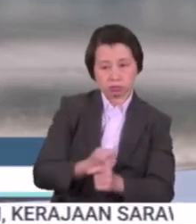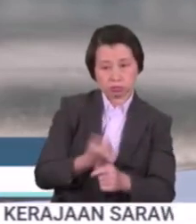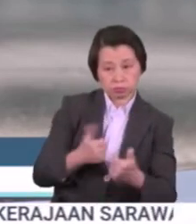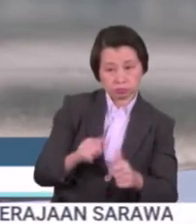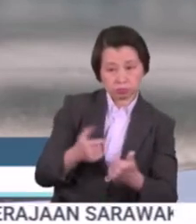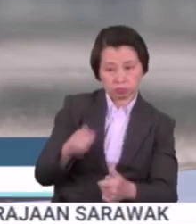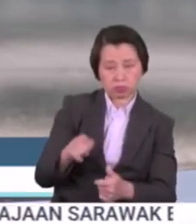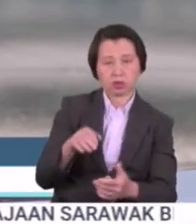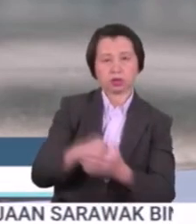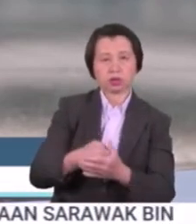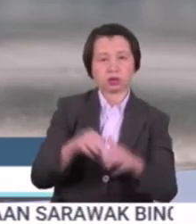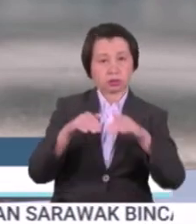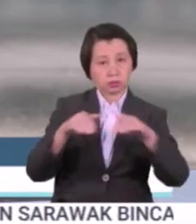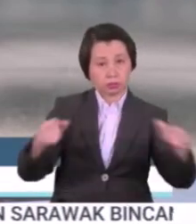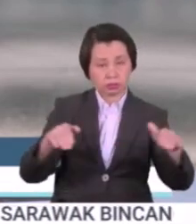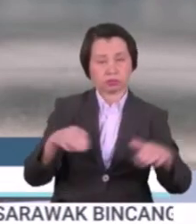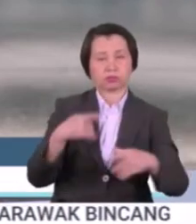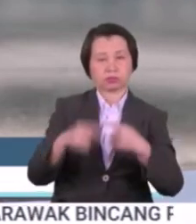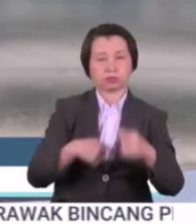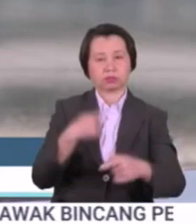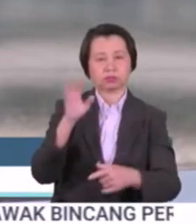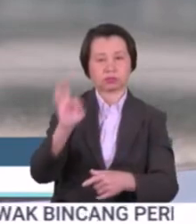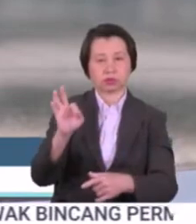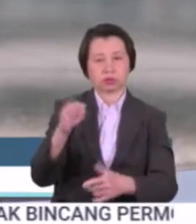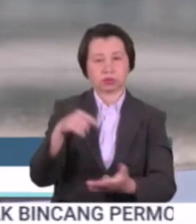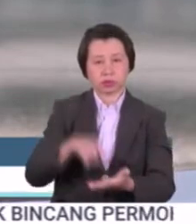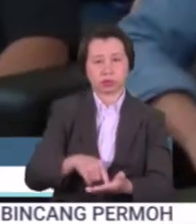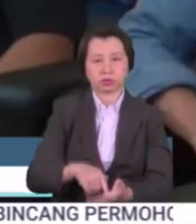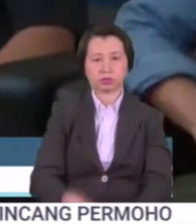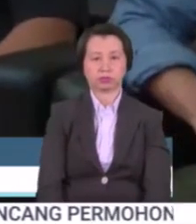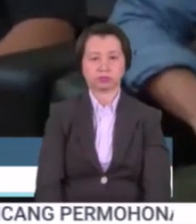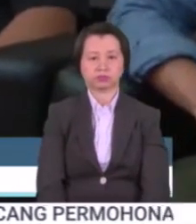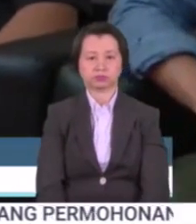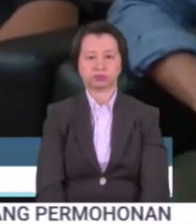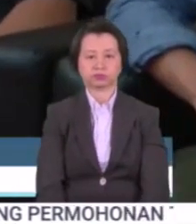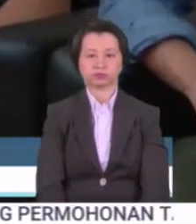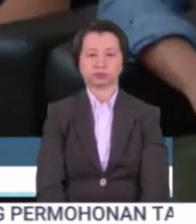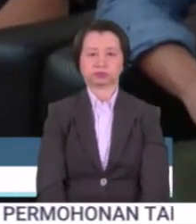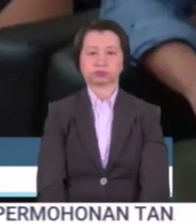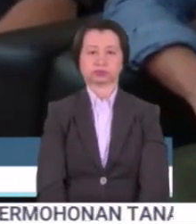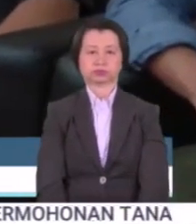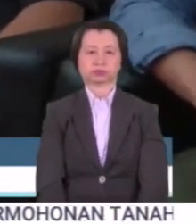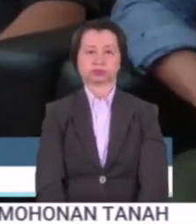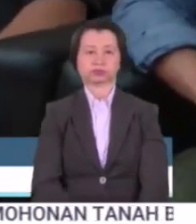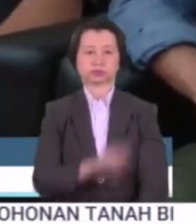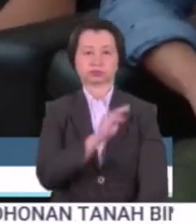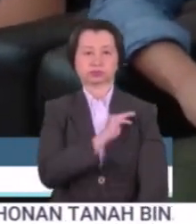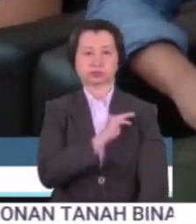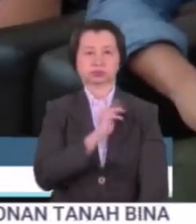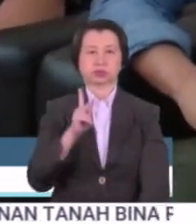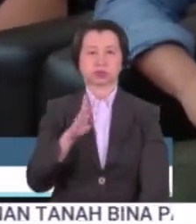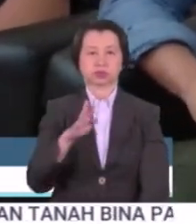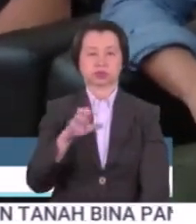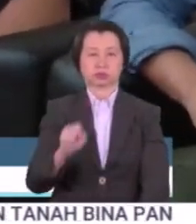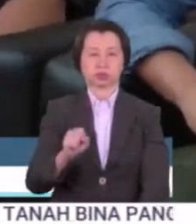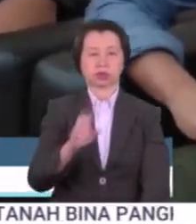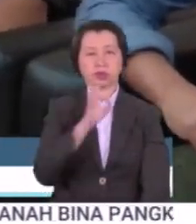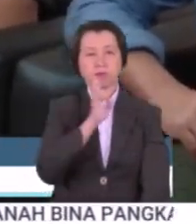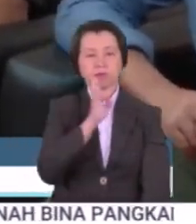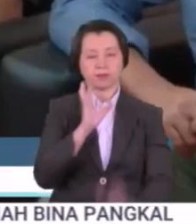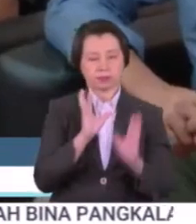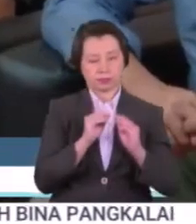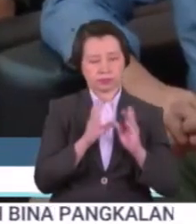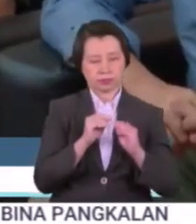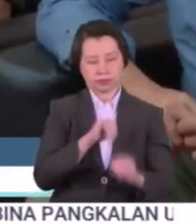kedudukan mereka dalam program tersebut pada September ini menurut menteri belia dan sukan Hen yo